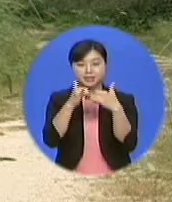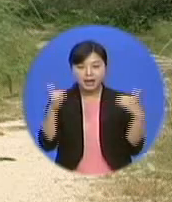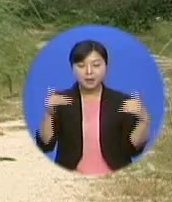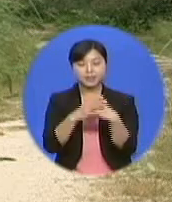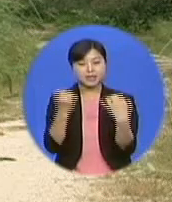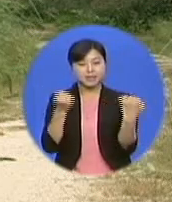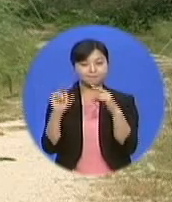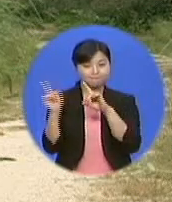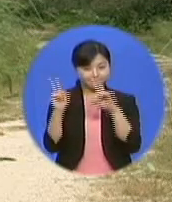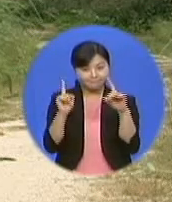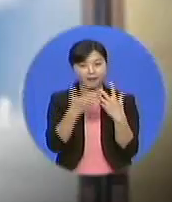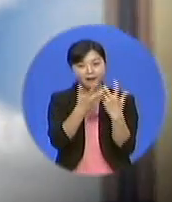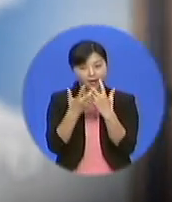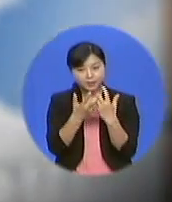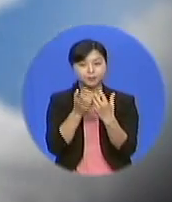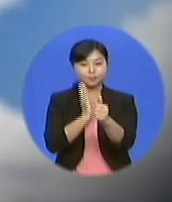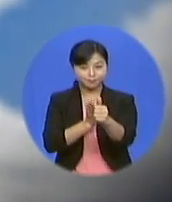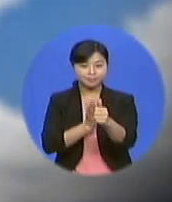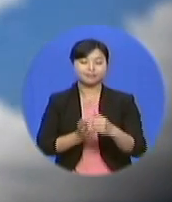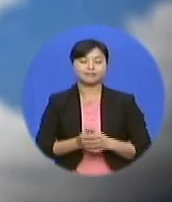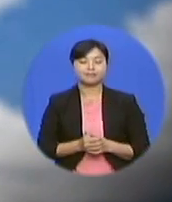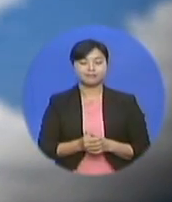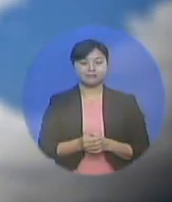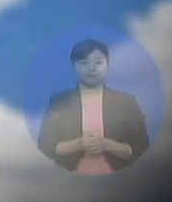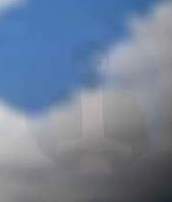넘치기를 기대해 보겠습니다.